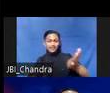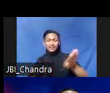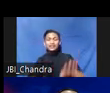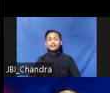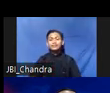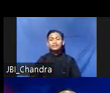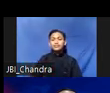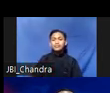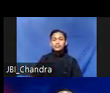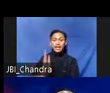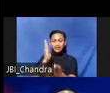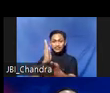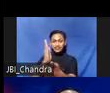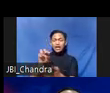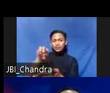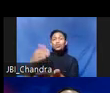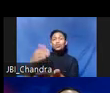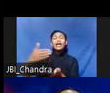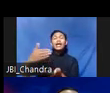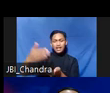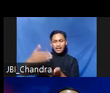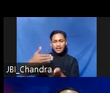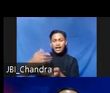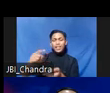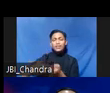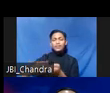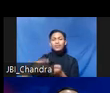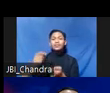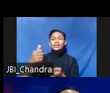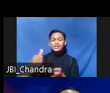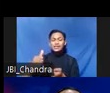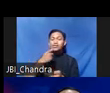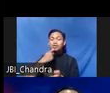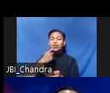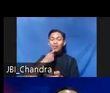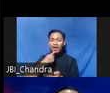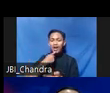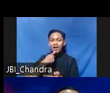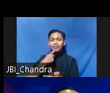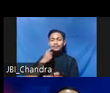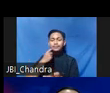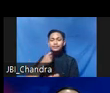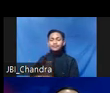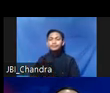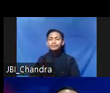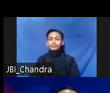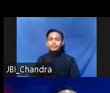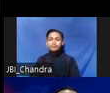sebelah tengahnya itu ya nanti teman-teman bisa mencobanya nanti dengan Pak Diva ya